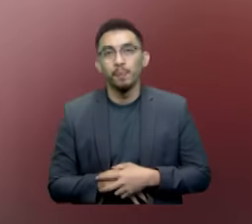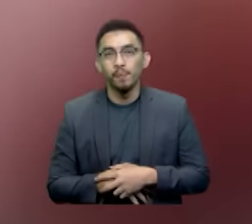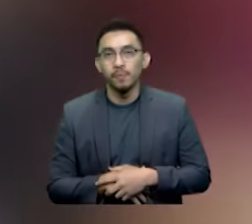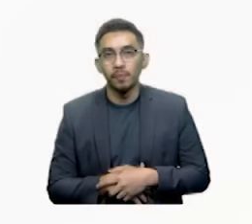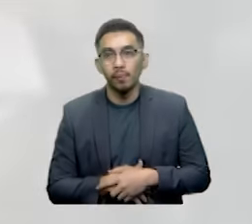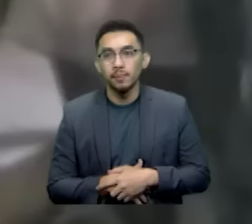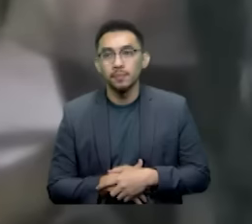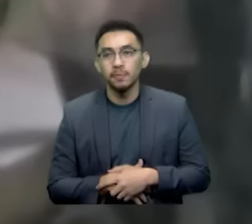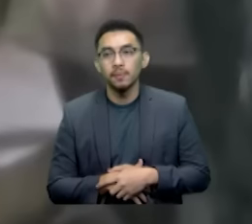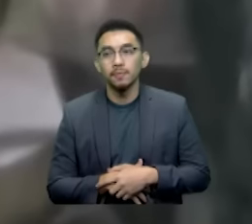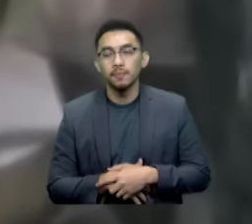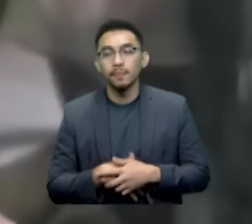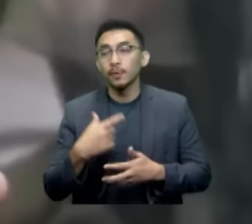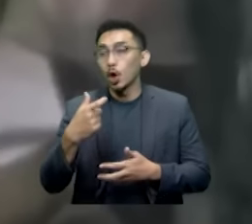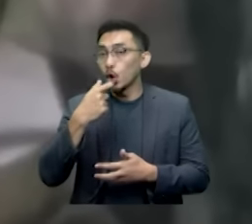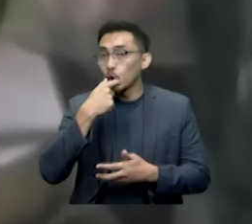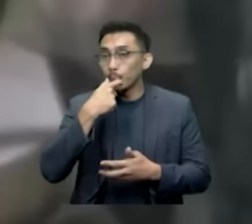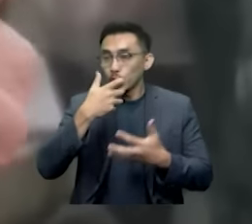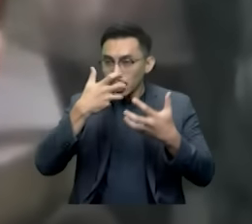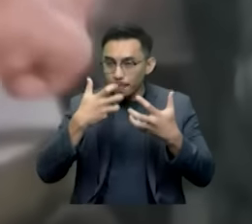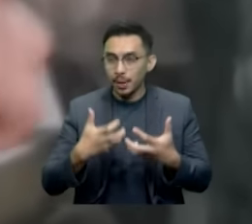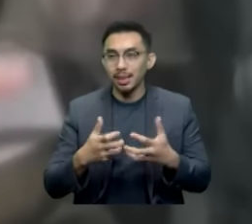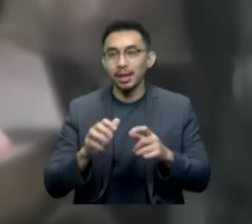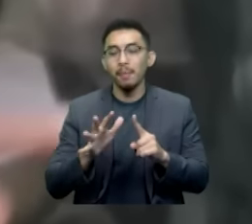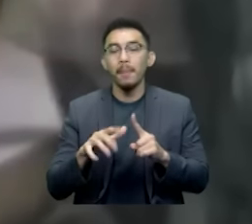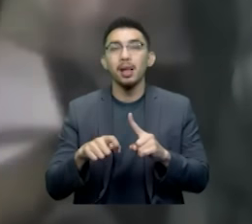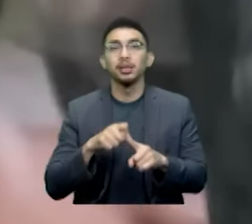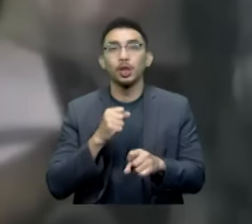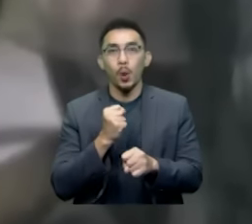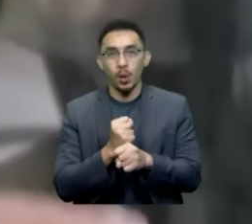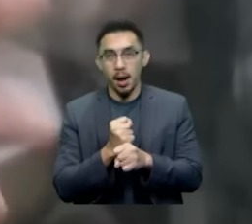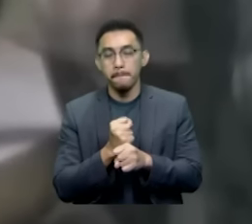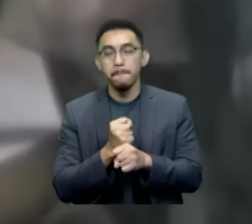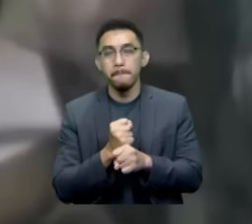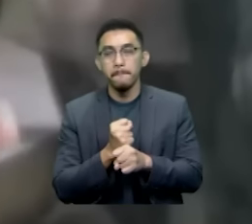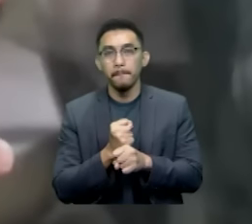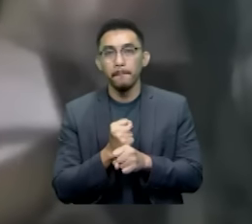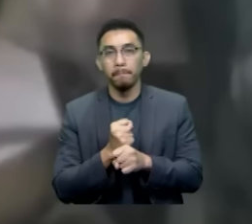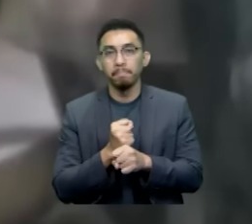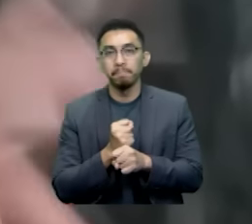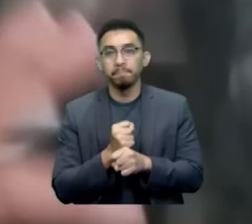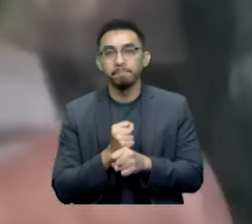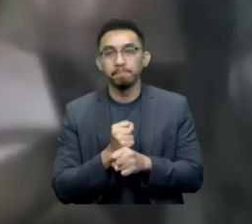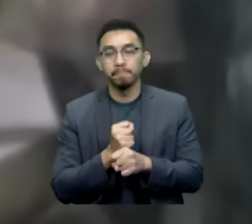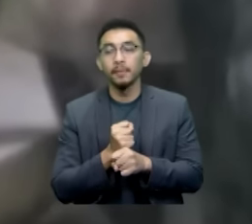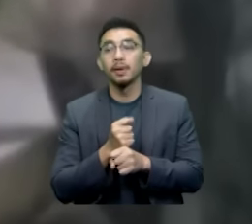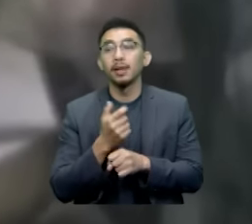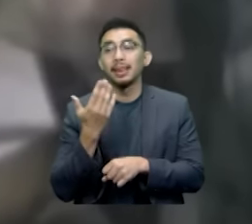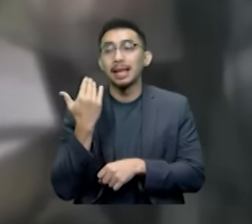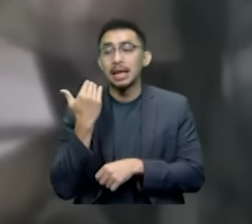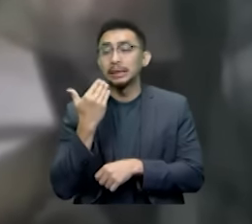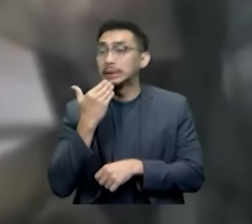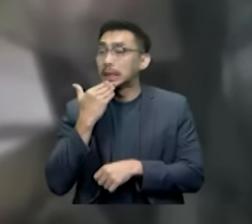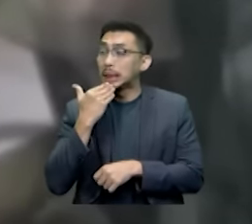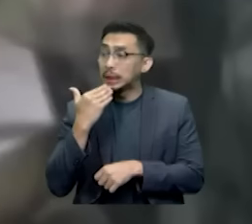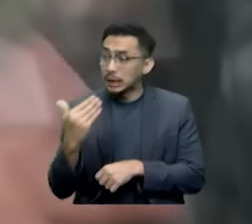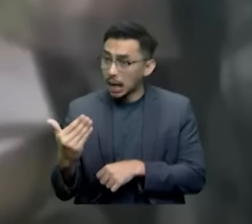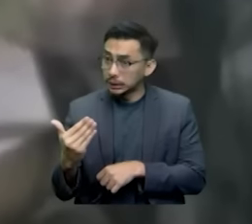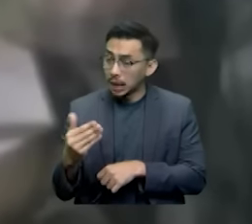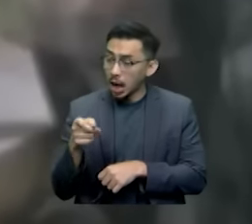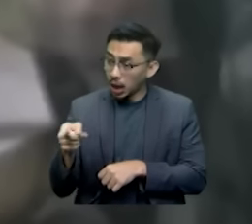kg. Ditanyai, betul nggak ini tadi beli, udah bayar apa belum?